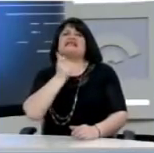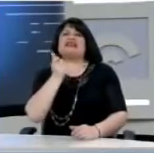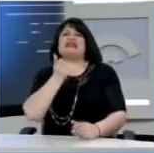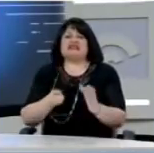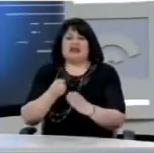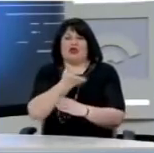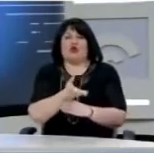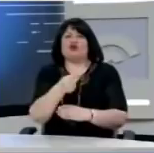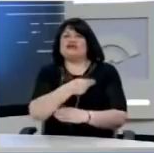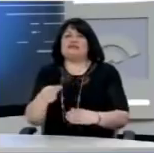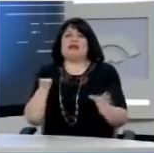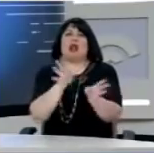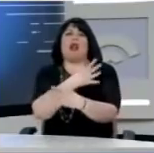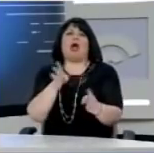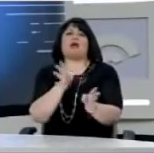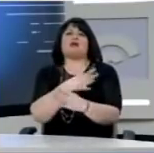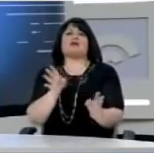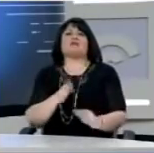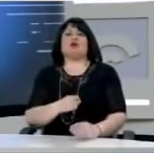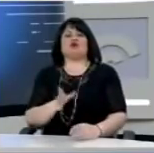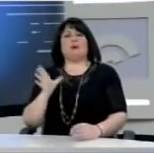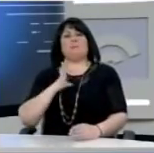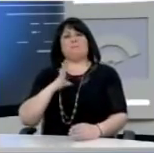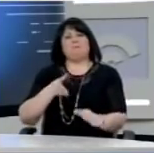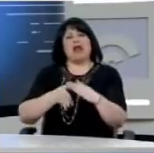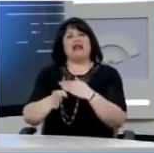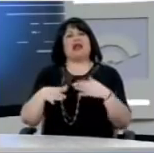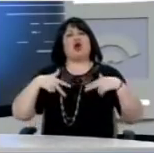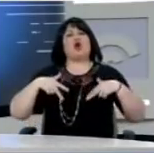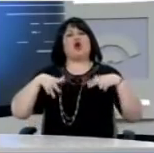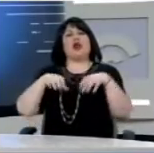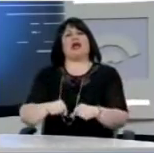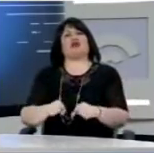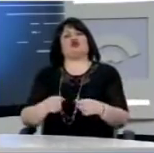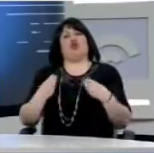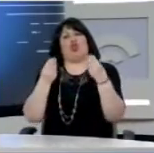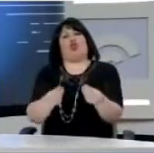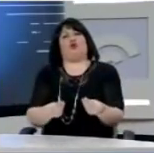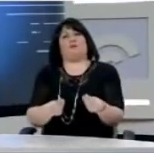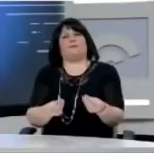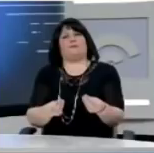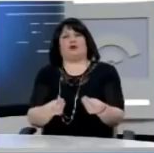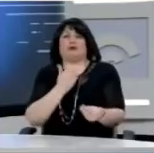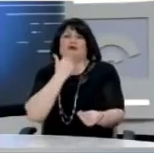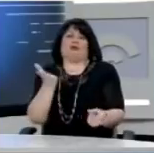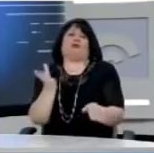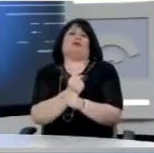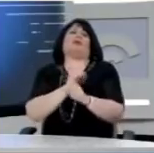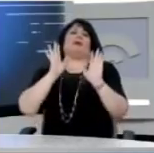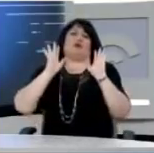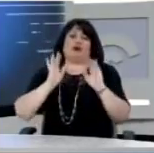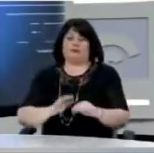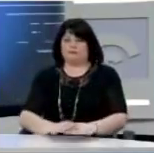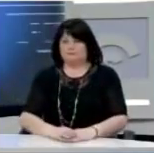λαϊκισμός και ότι είναι παροχή πελατειακού κράτους και ότι σε κάθε περίπτωση αυτό είναι ανέφικτο.